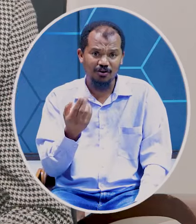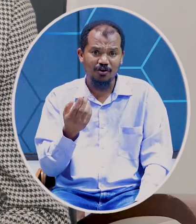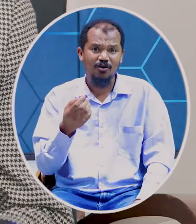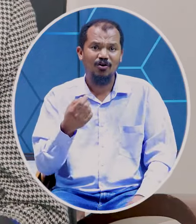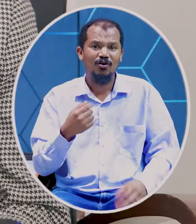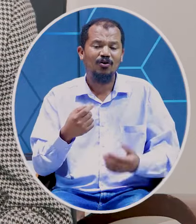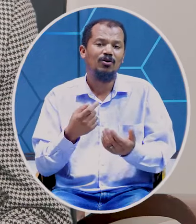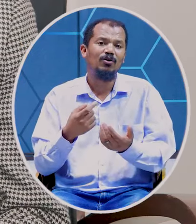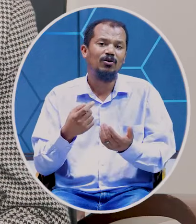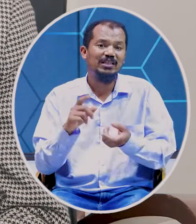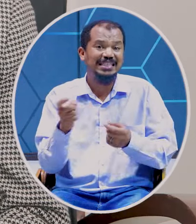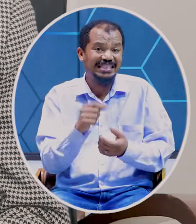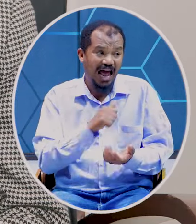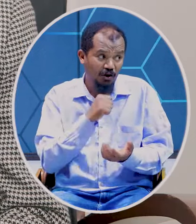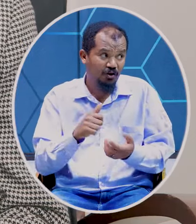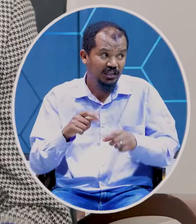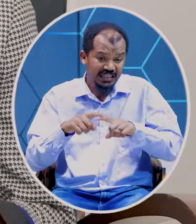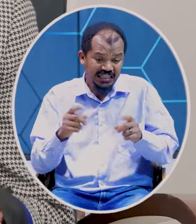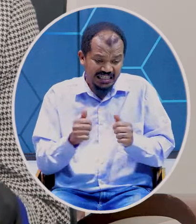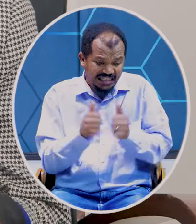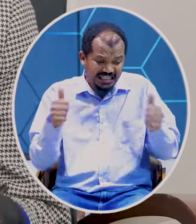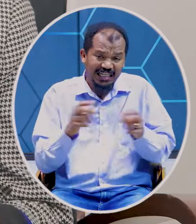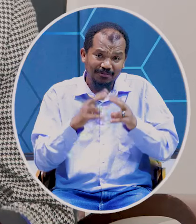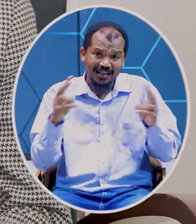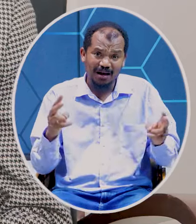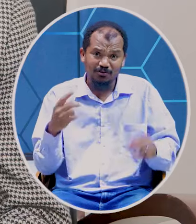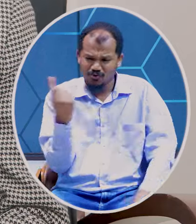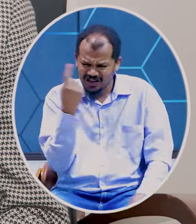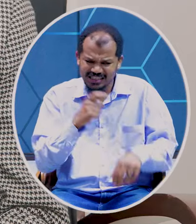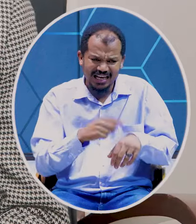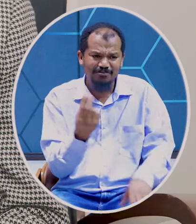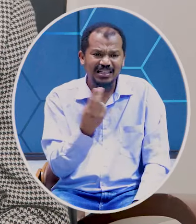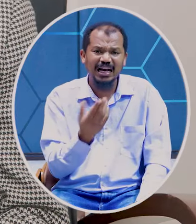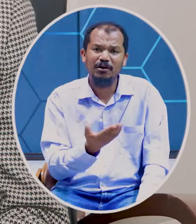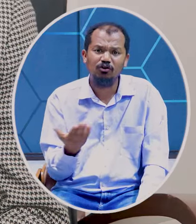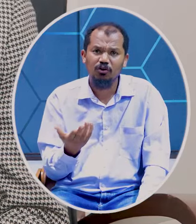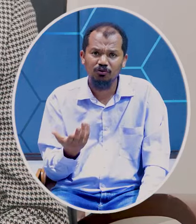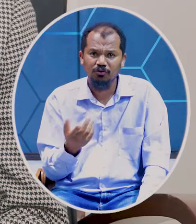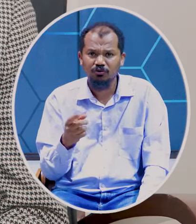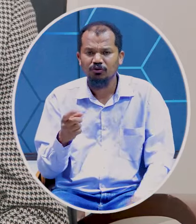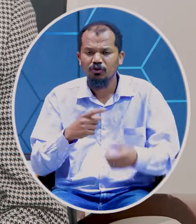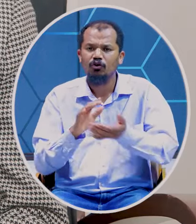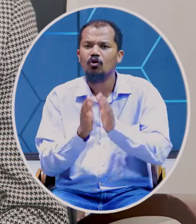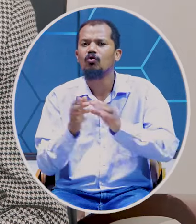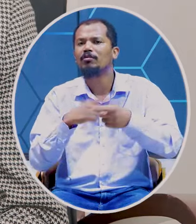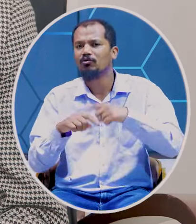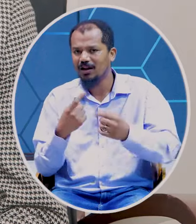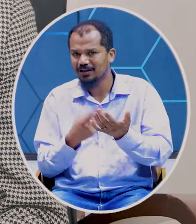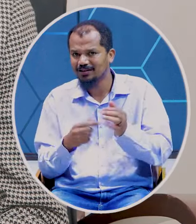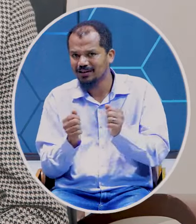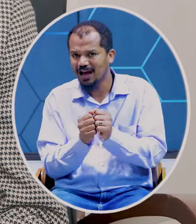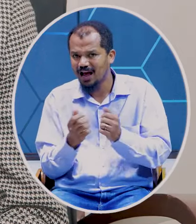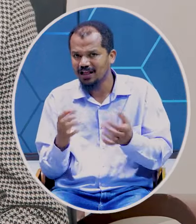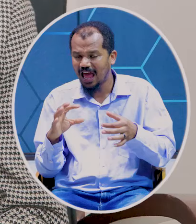ምንም አንጠቀም ዜሮ ማለት ሳይሆን ግን እጅግ በጣም አዘውትረን የምንጠቀማቸው ነገሮች ይሆኑ መጥቷል ከዚህ ጋር